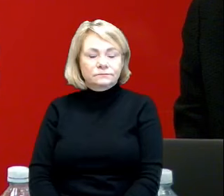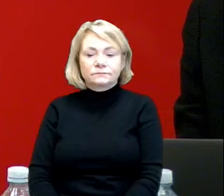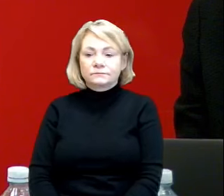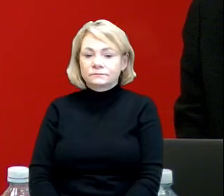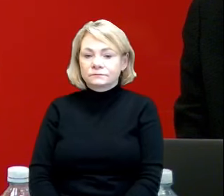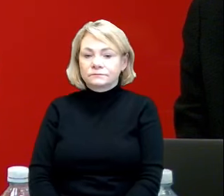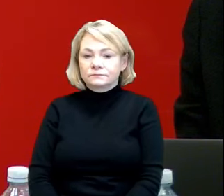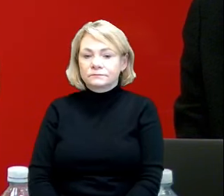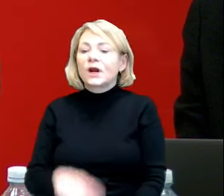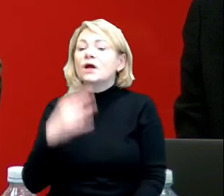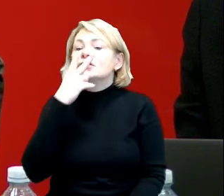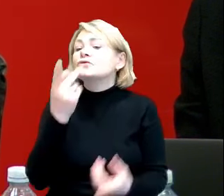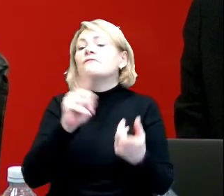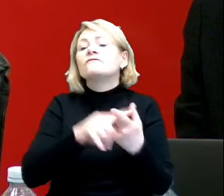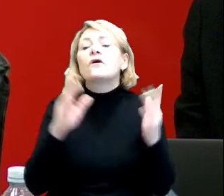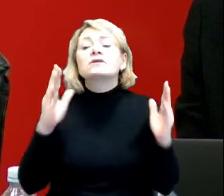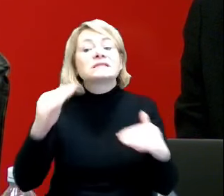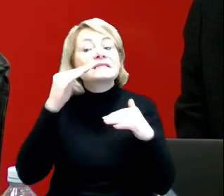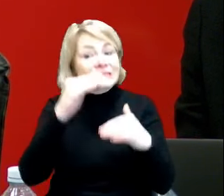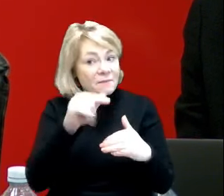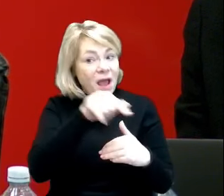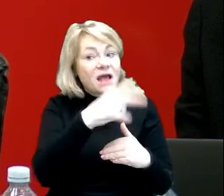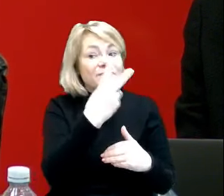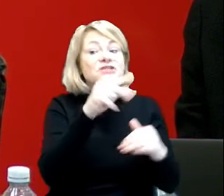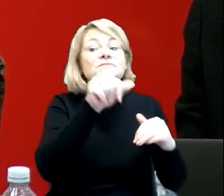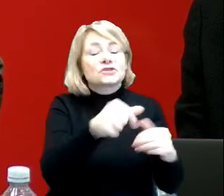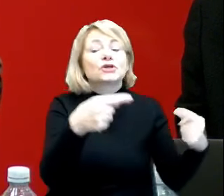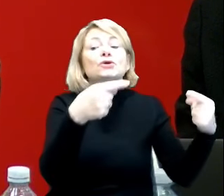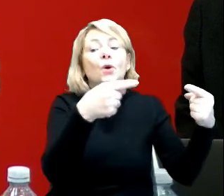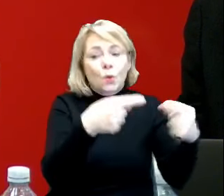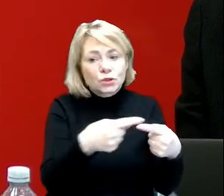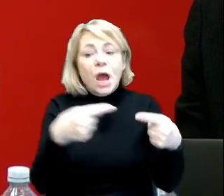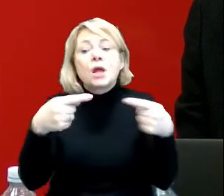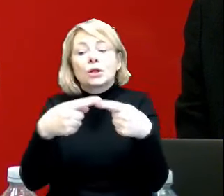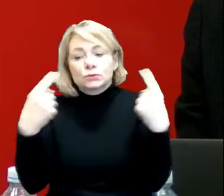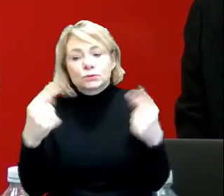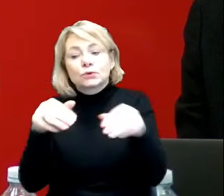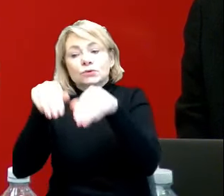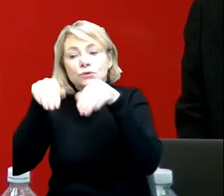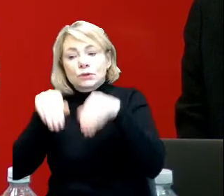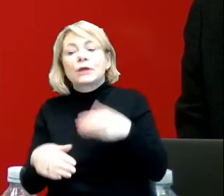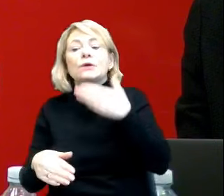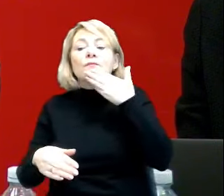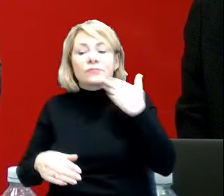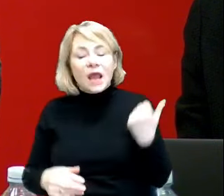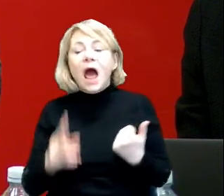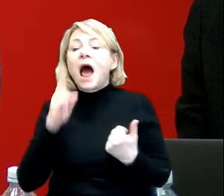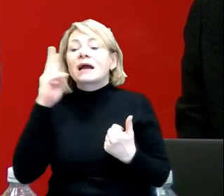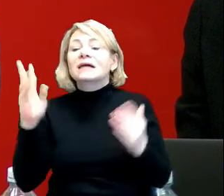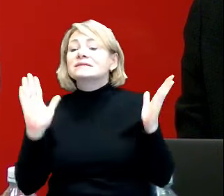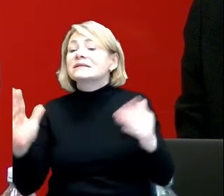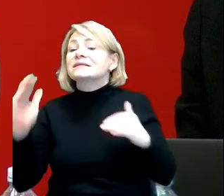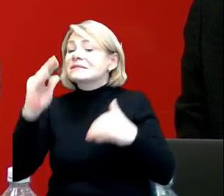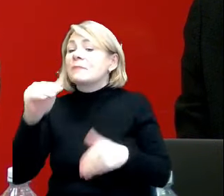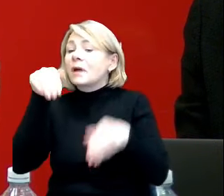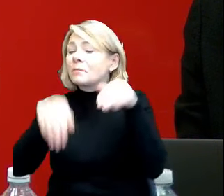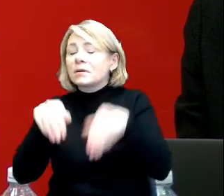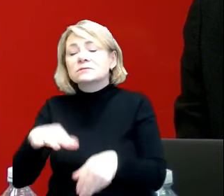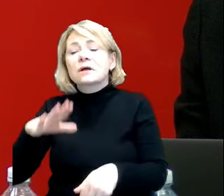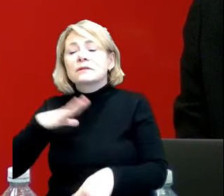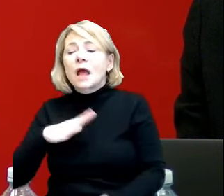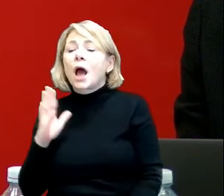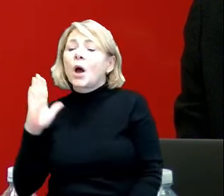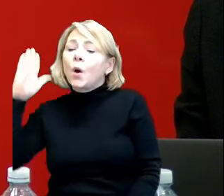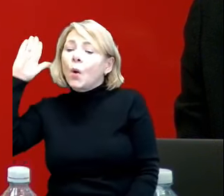pagal sistemą 26 už prie prieš ir susilaikiusių nėra negalėjo balsuot per sistemą kas už